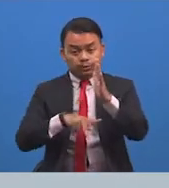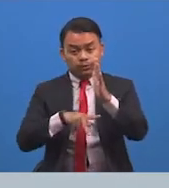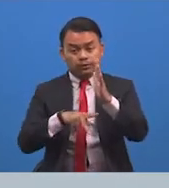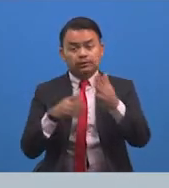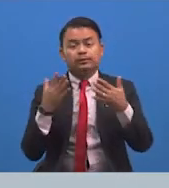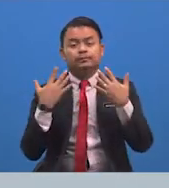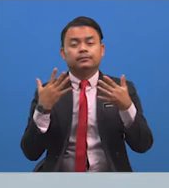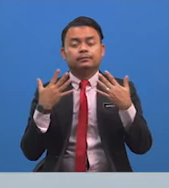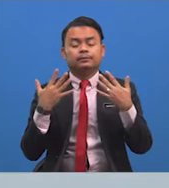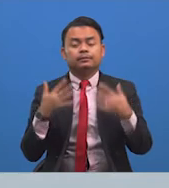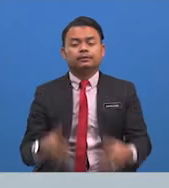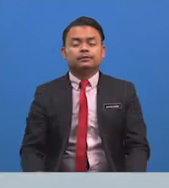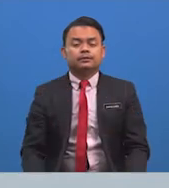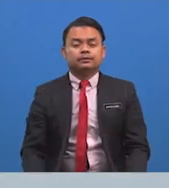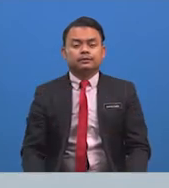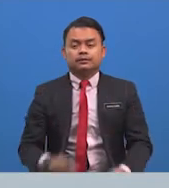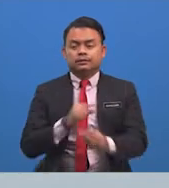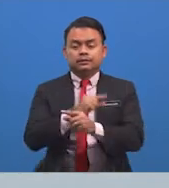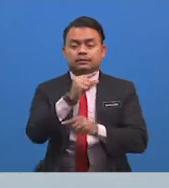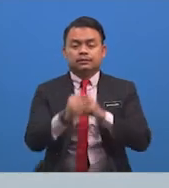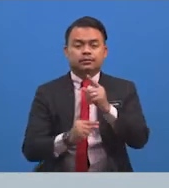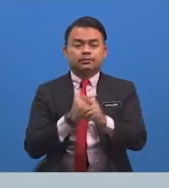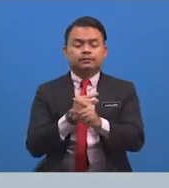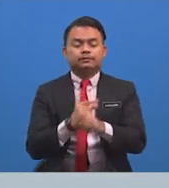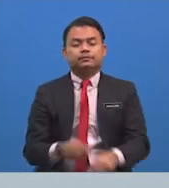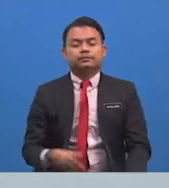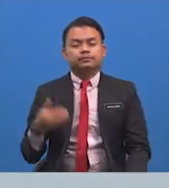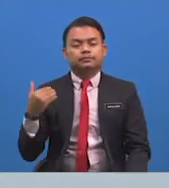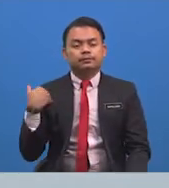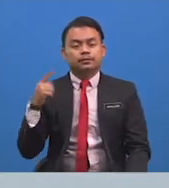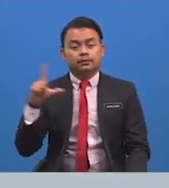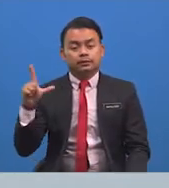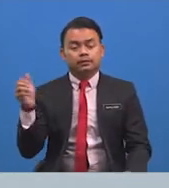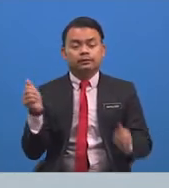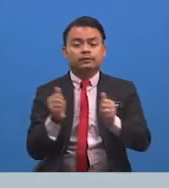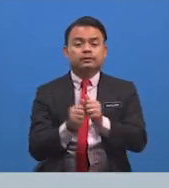mengurangkan kesan pemanasan global adalah dengan